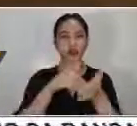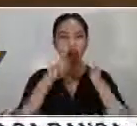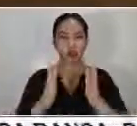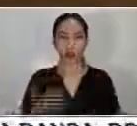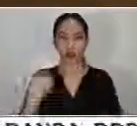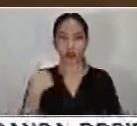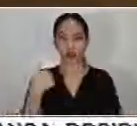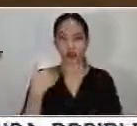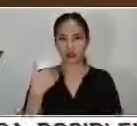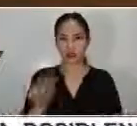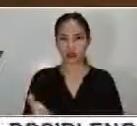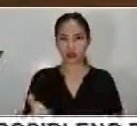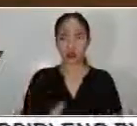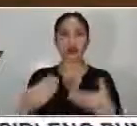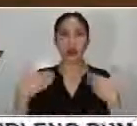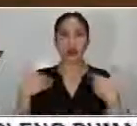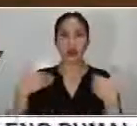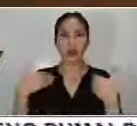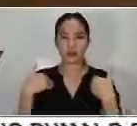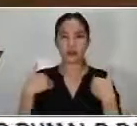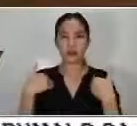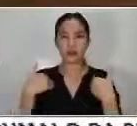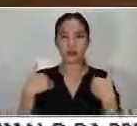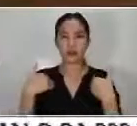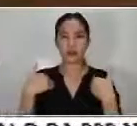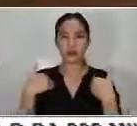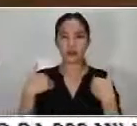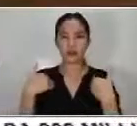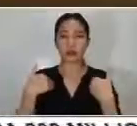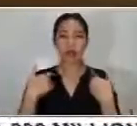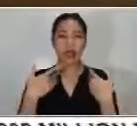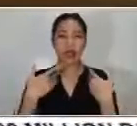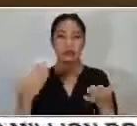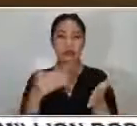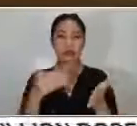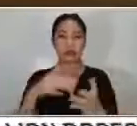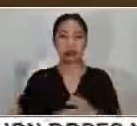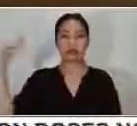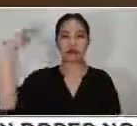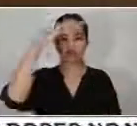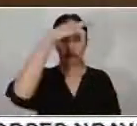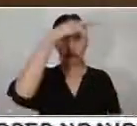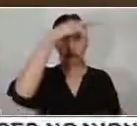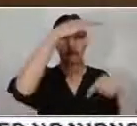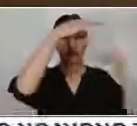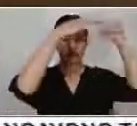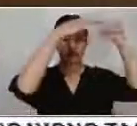extraordinarily cynical, it's grotesque, it's inhuman. But what